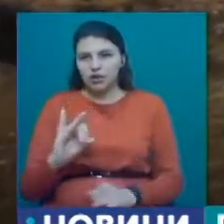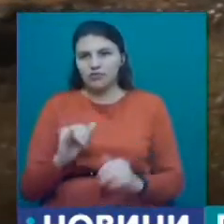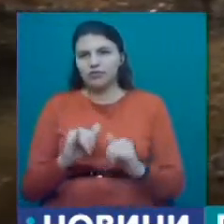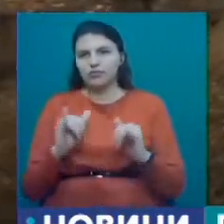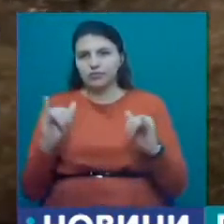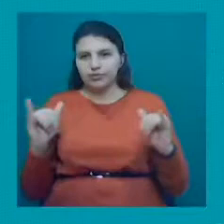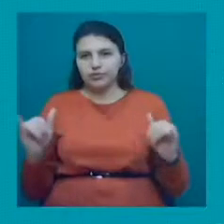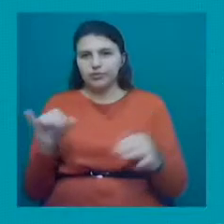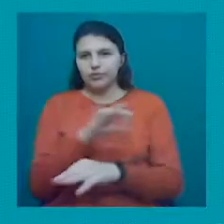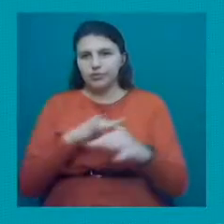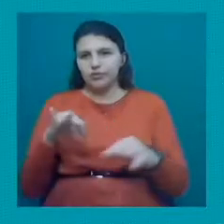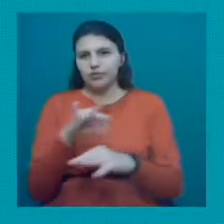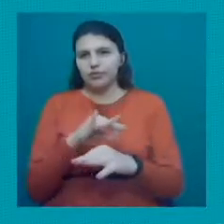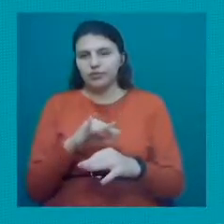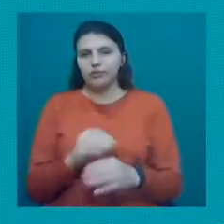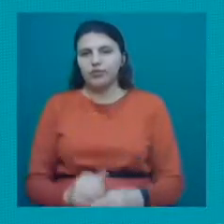землеустрою.